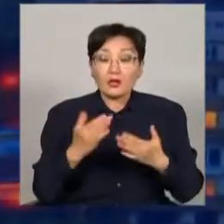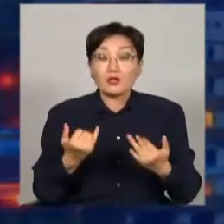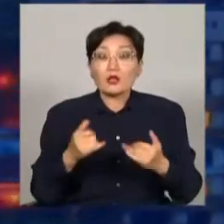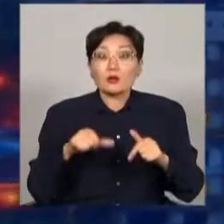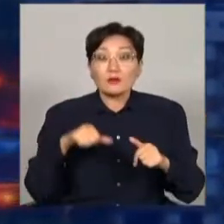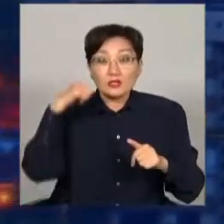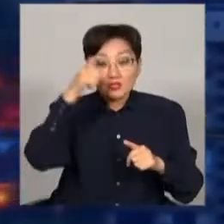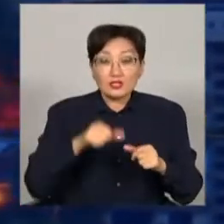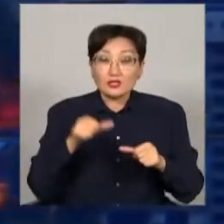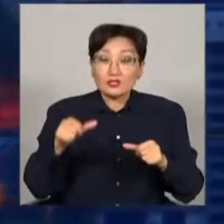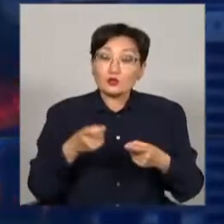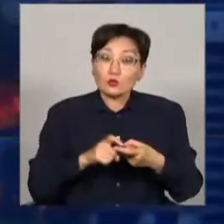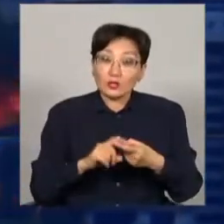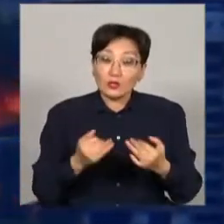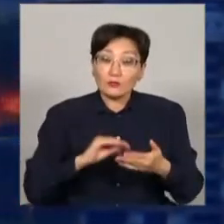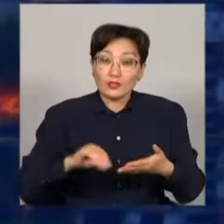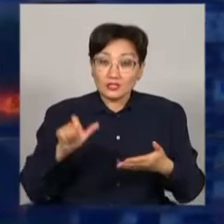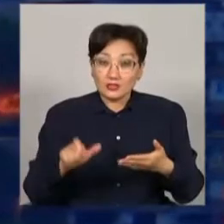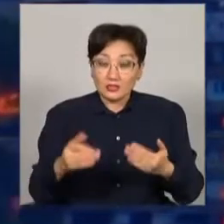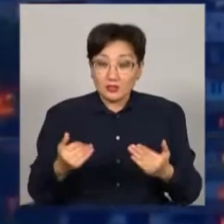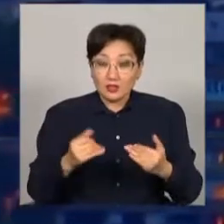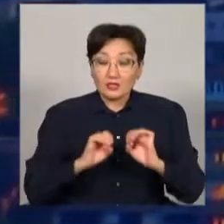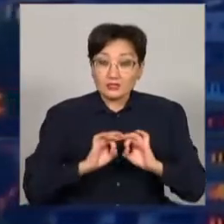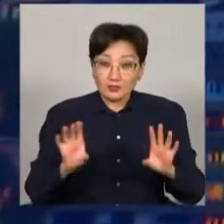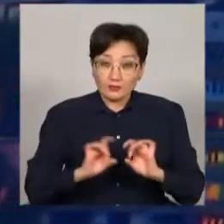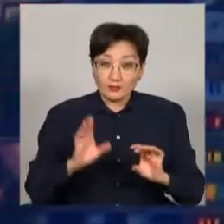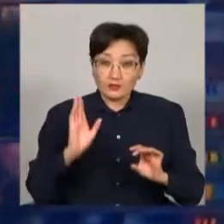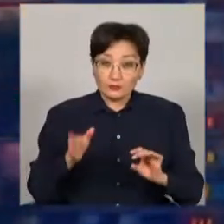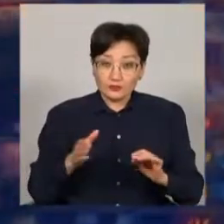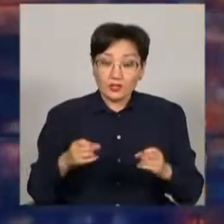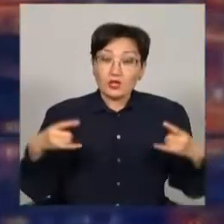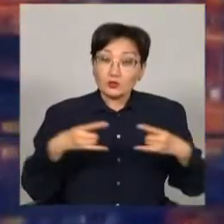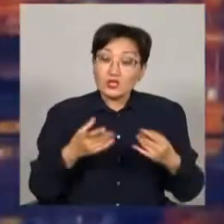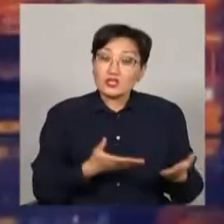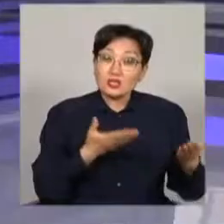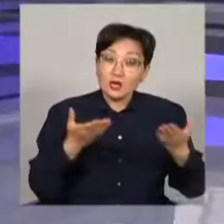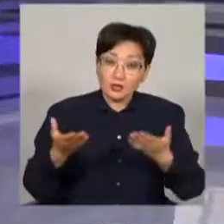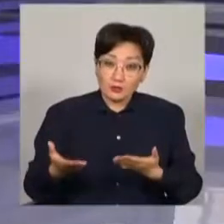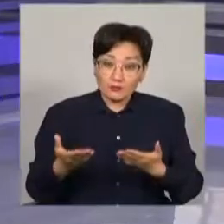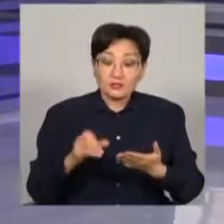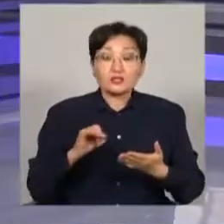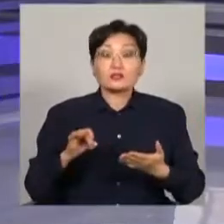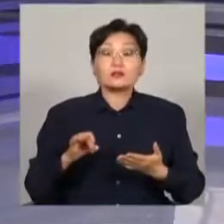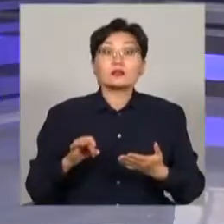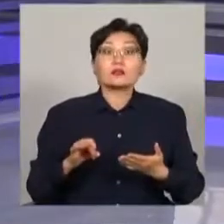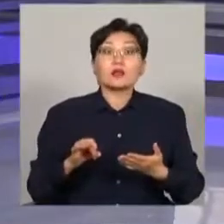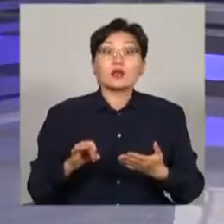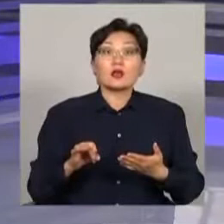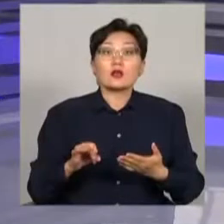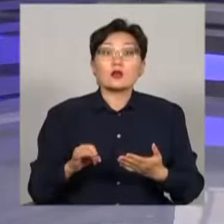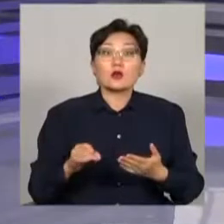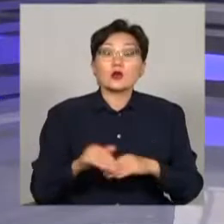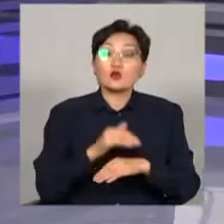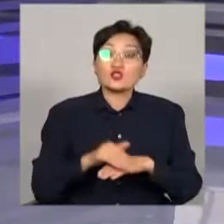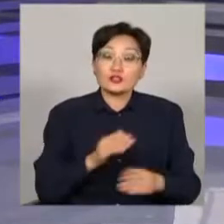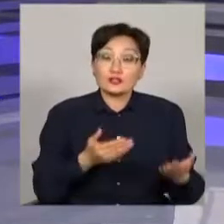жылдың ерекшелігі туралы әріптесім Ұлағат Арғын толығырақ айтып берсін, студияға шақырайық. Сонымен Ұлағат, қош